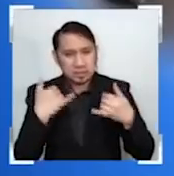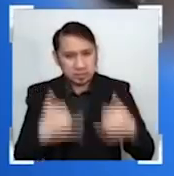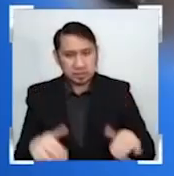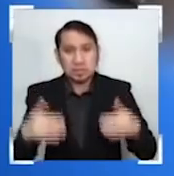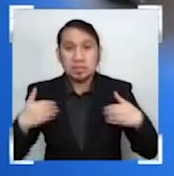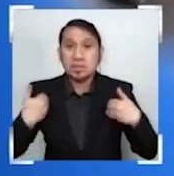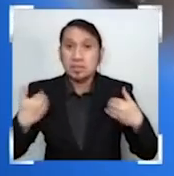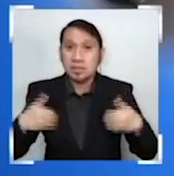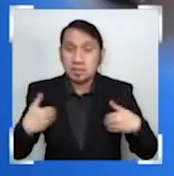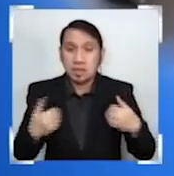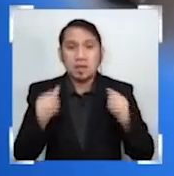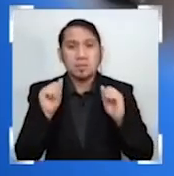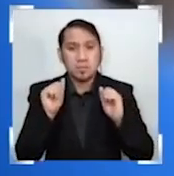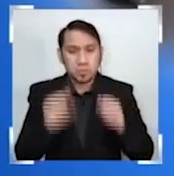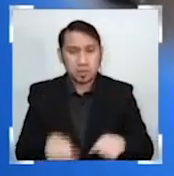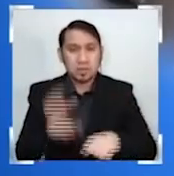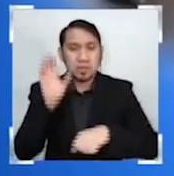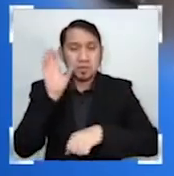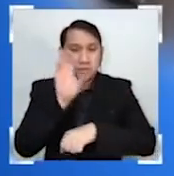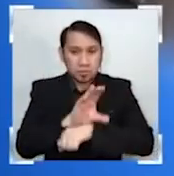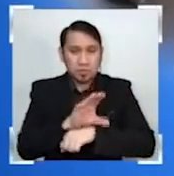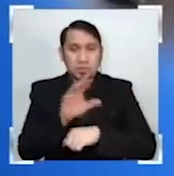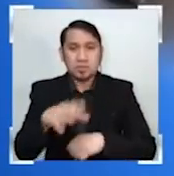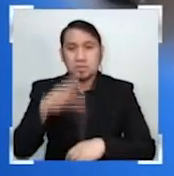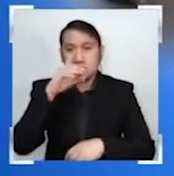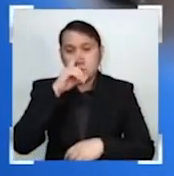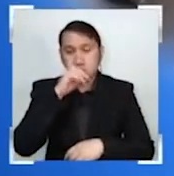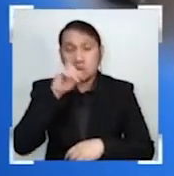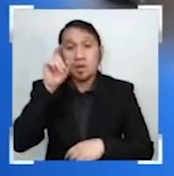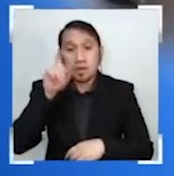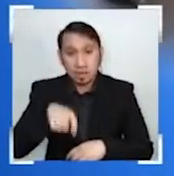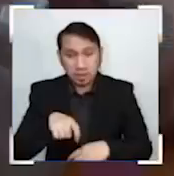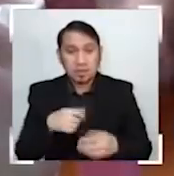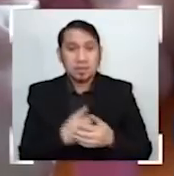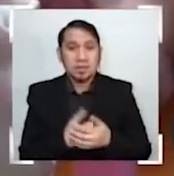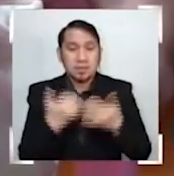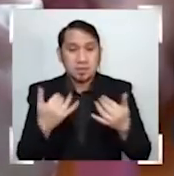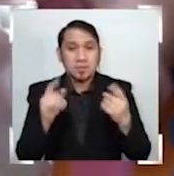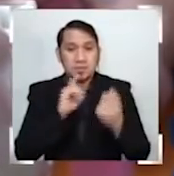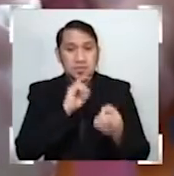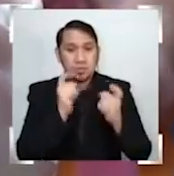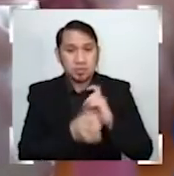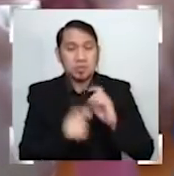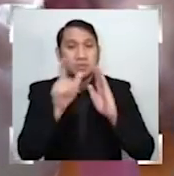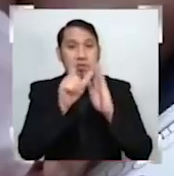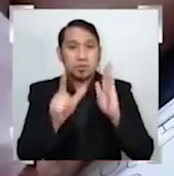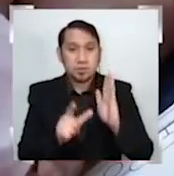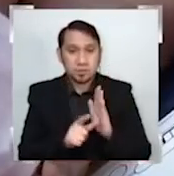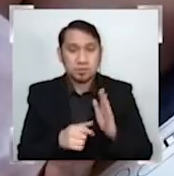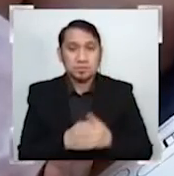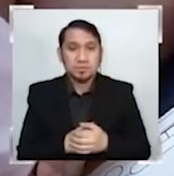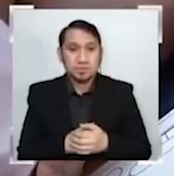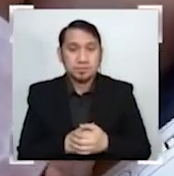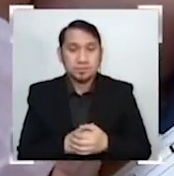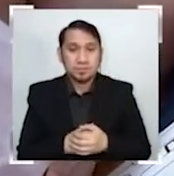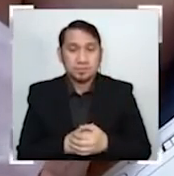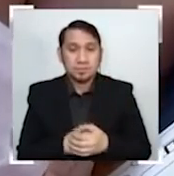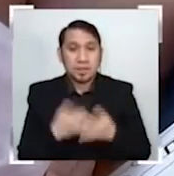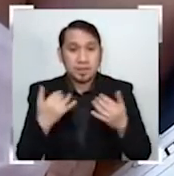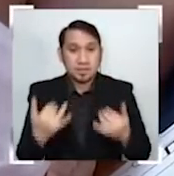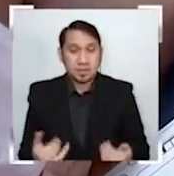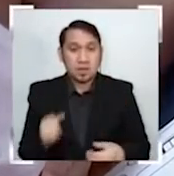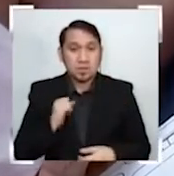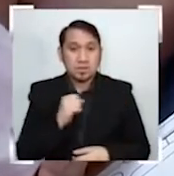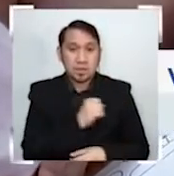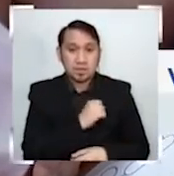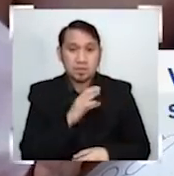maaari silang mapuwersa na nakatatanda at dapat daw mabago ito. Niratipikahan na ng Senado at Kamara ang